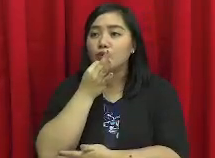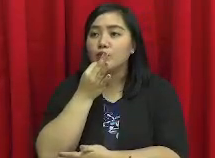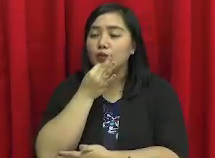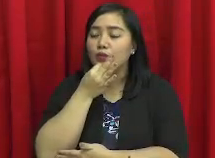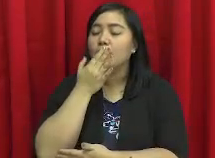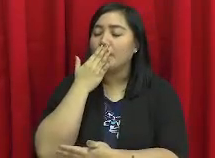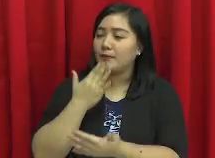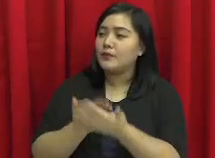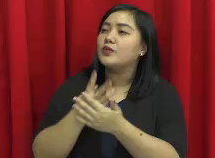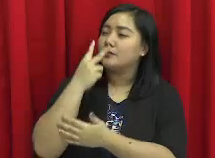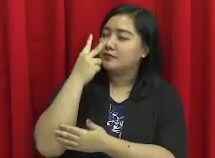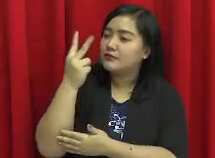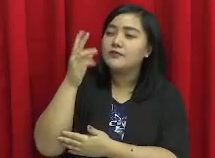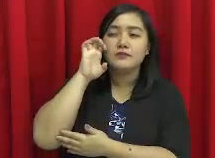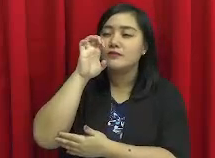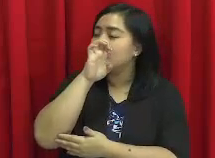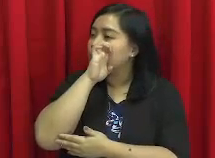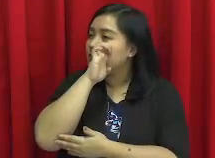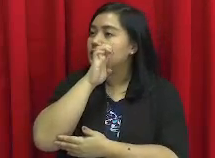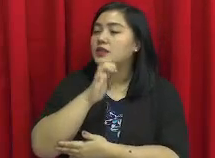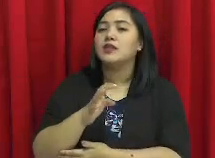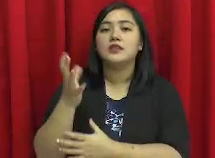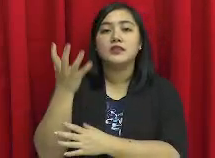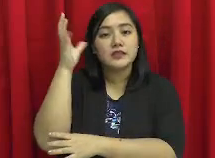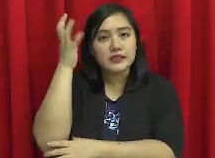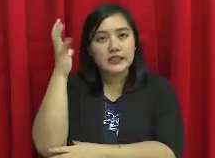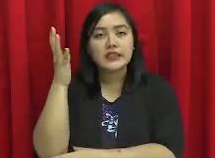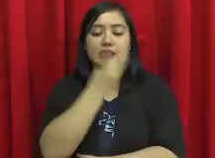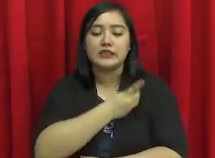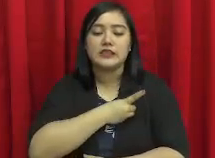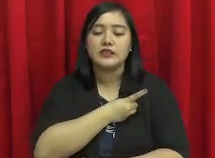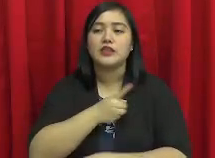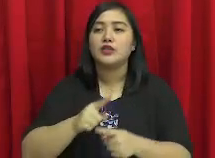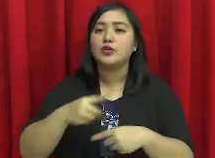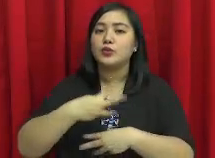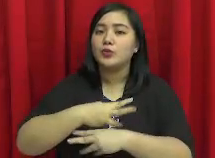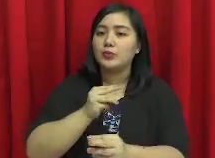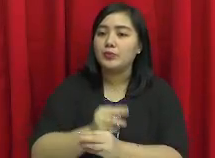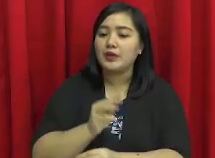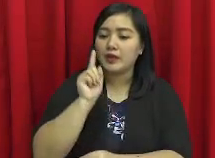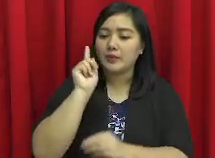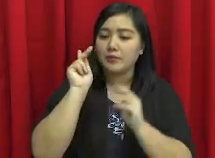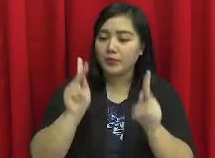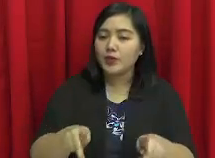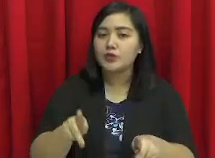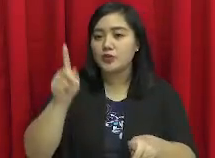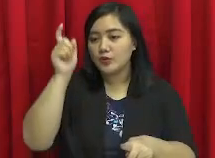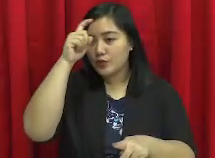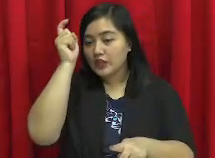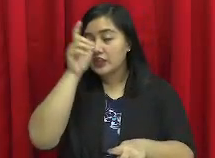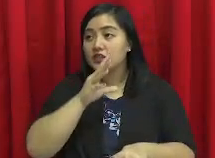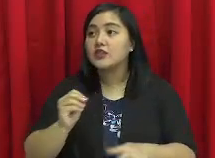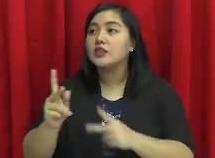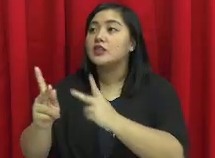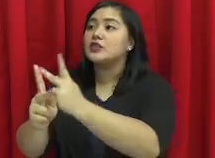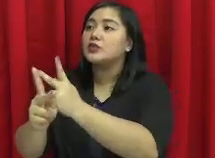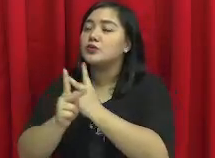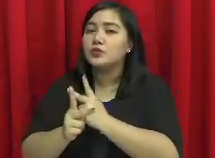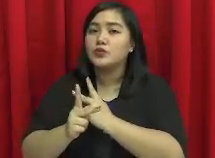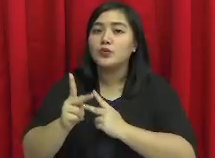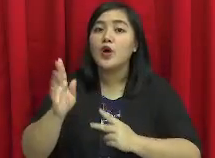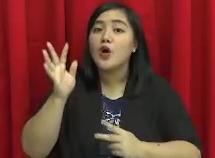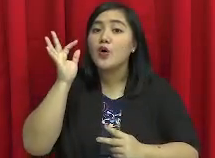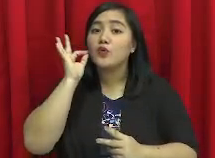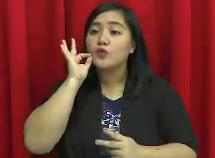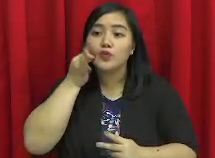eyes, and the tree to be desired to make one wise, she took off the fruit thereof, and did eat, and